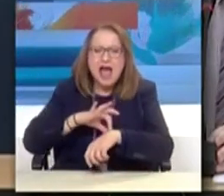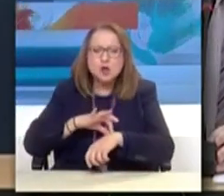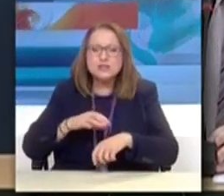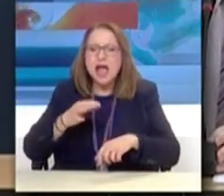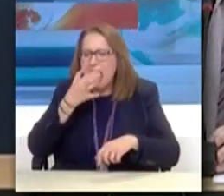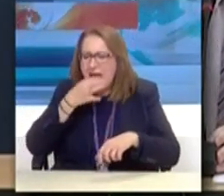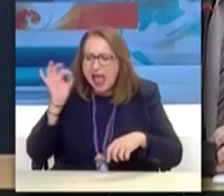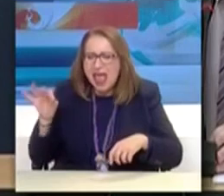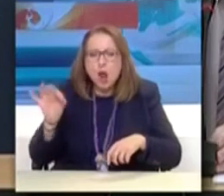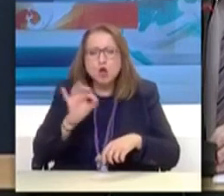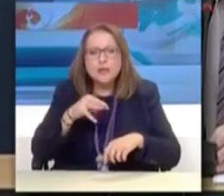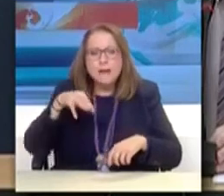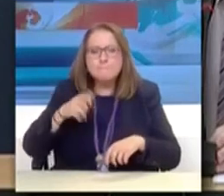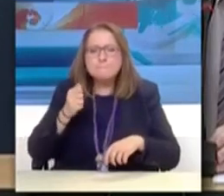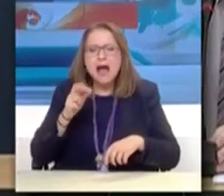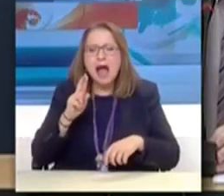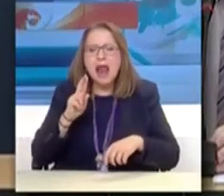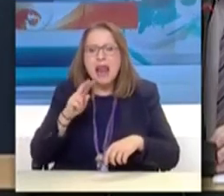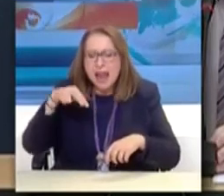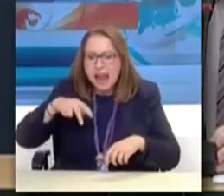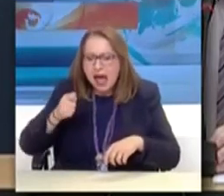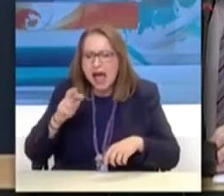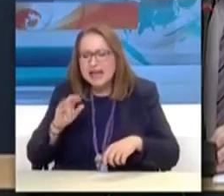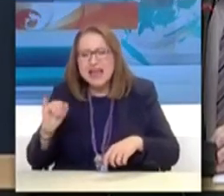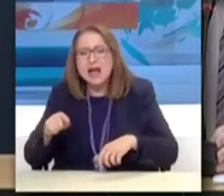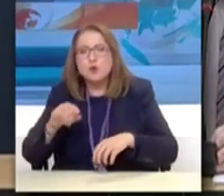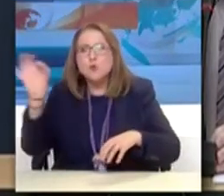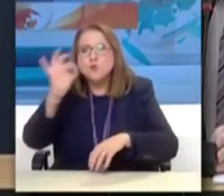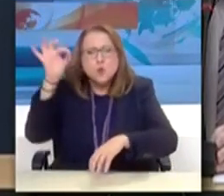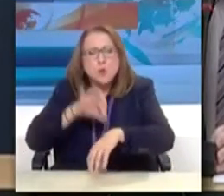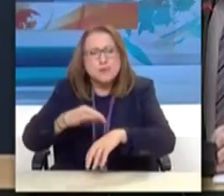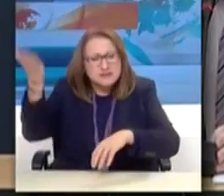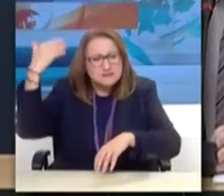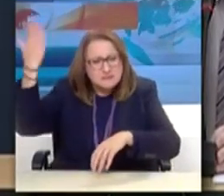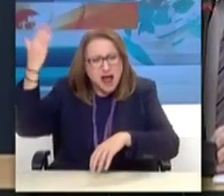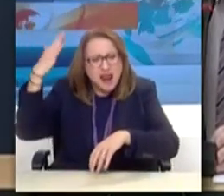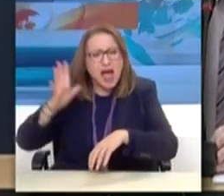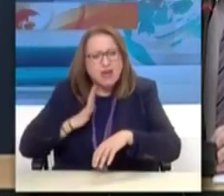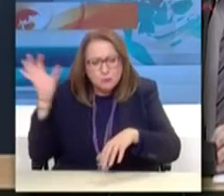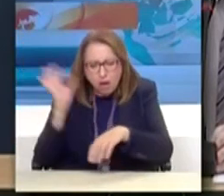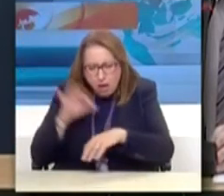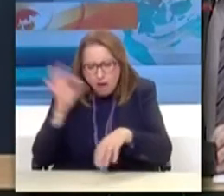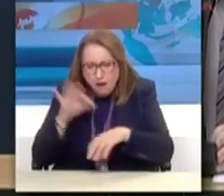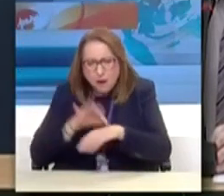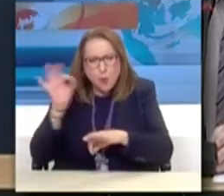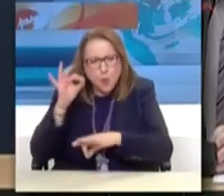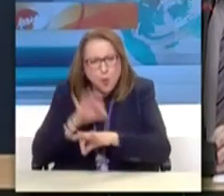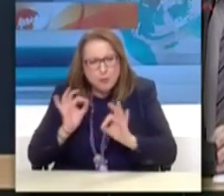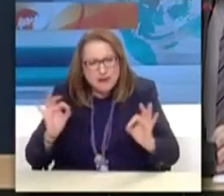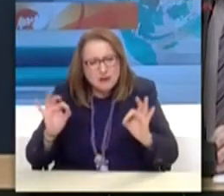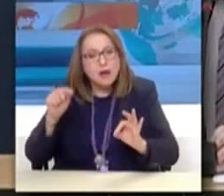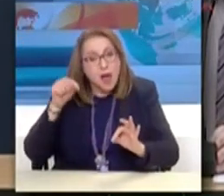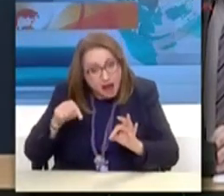για την εμφάνιση μαλάριας, ελονοσίας δηλαδή. Είναι ένα φάρμακο που χρησιμοποιείται όντως και σε κατηγορίες ασθενών που έχουν ρευματολογικά